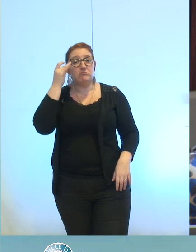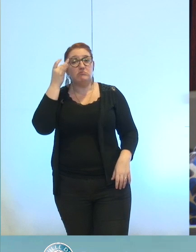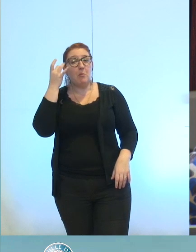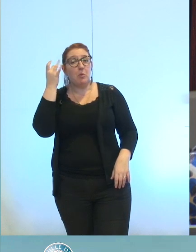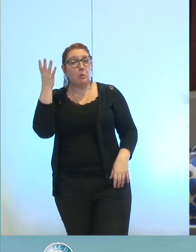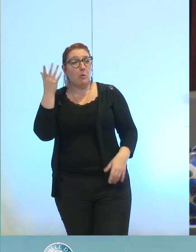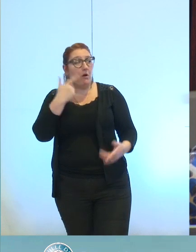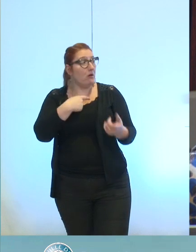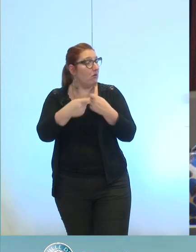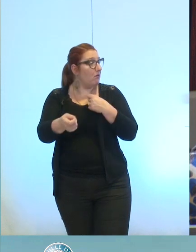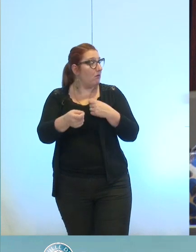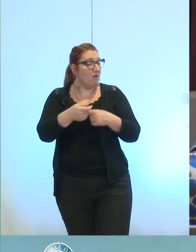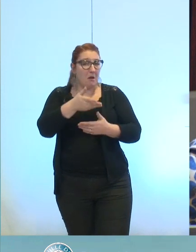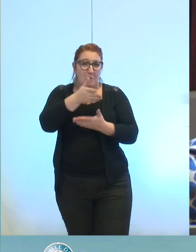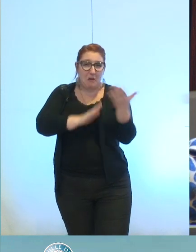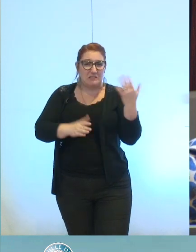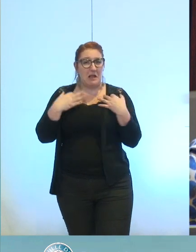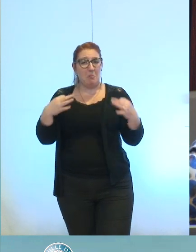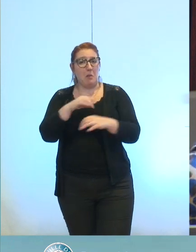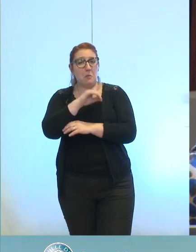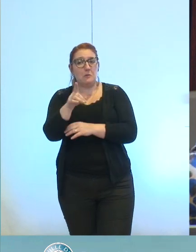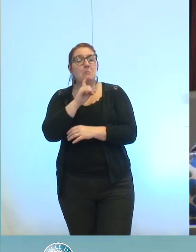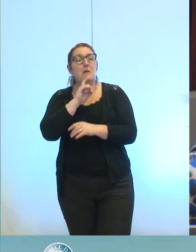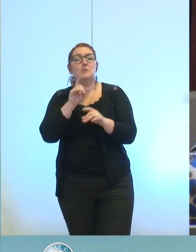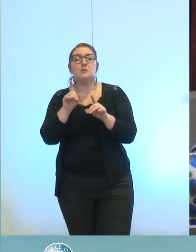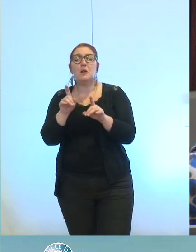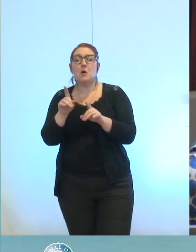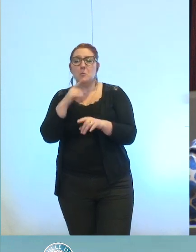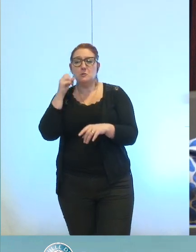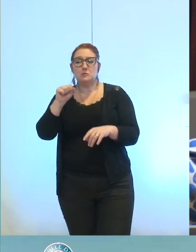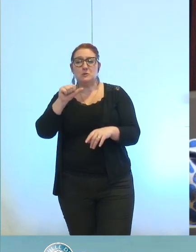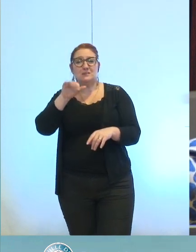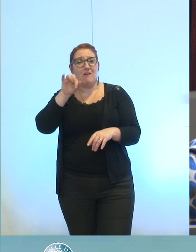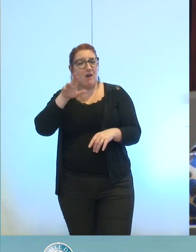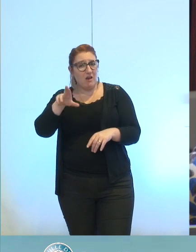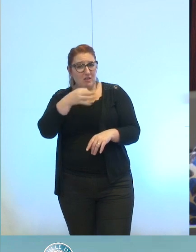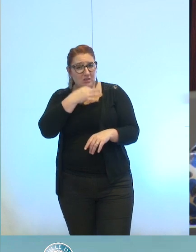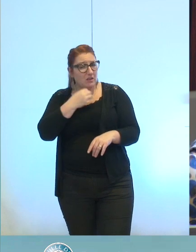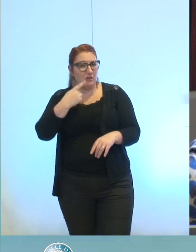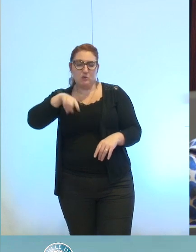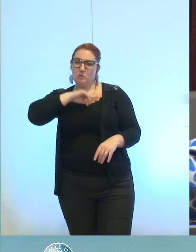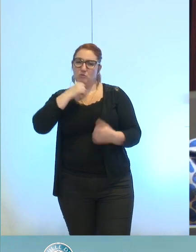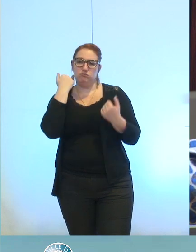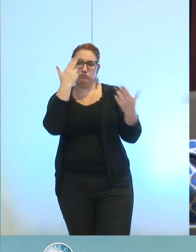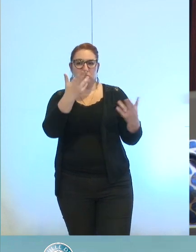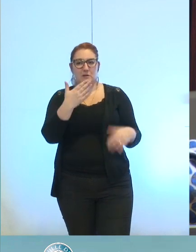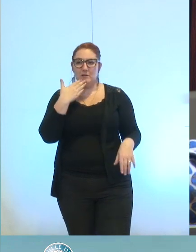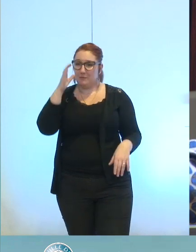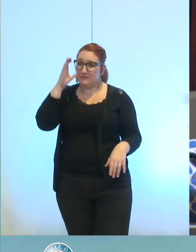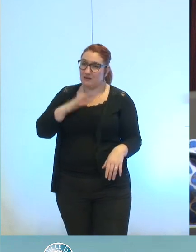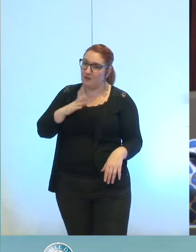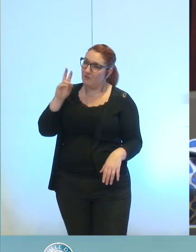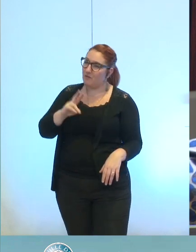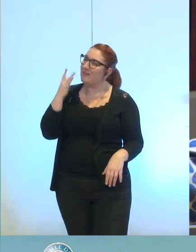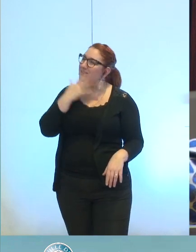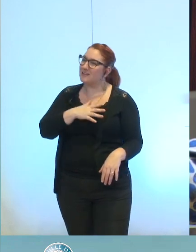orienté partiel partial comme l'a dit tout à l'heure mon collègue Jérôme Safar merci de votre attention c'est trèsable vos sourir